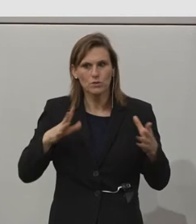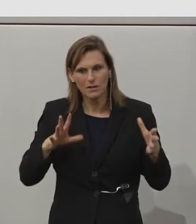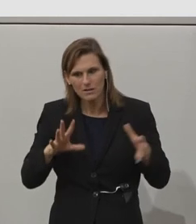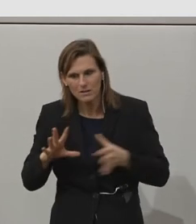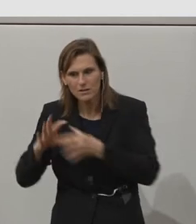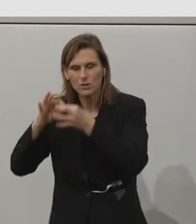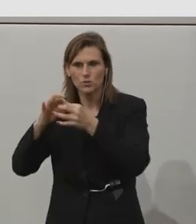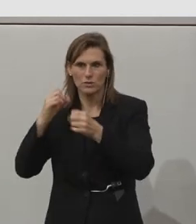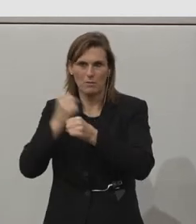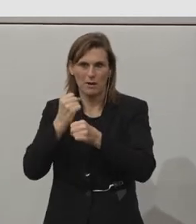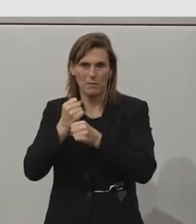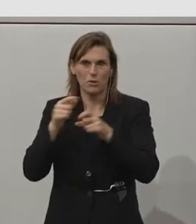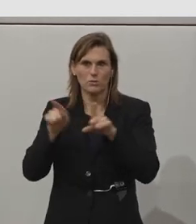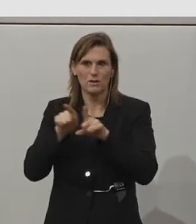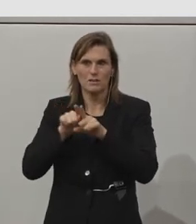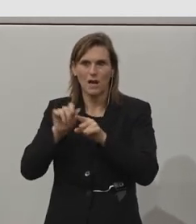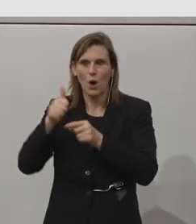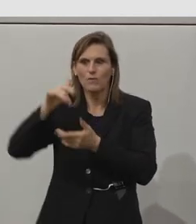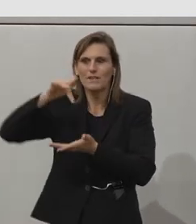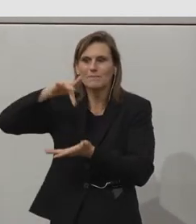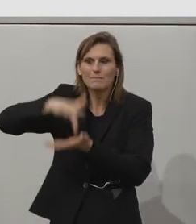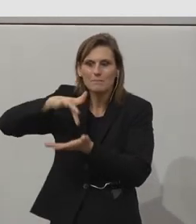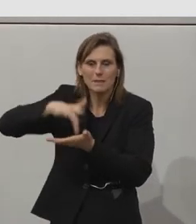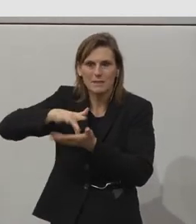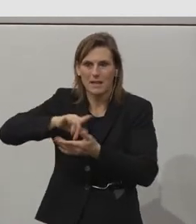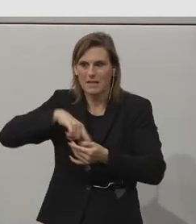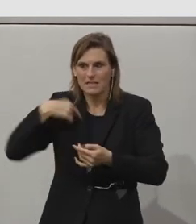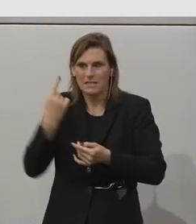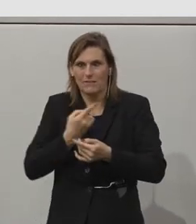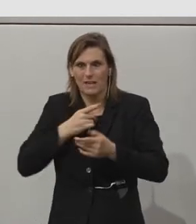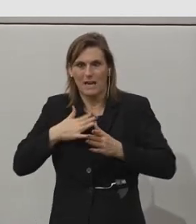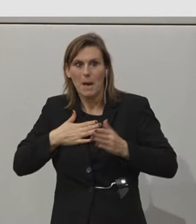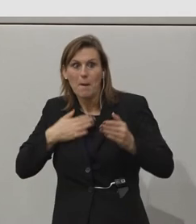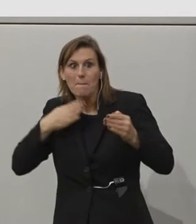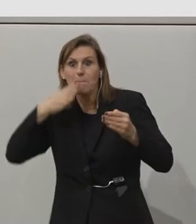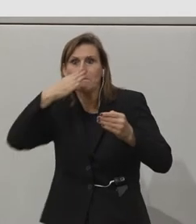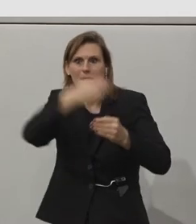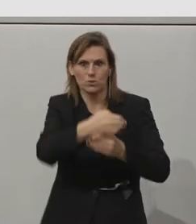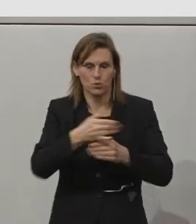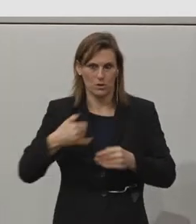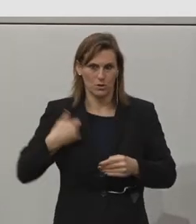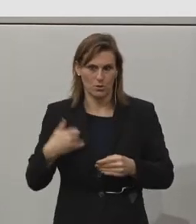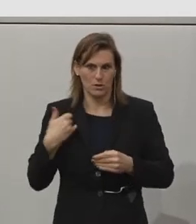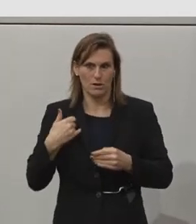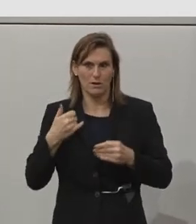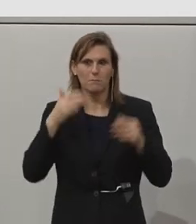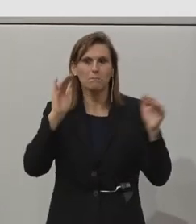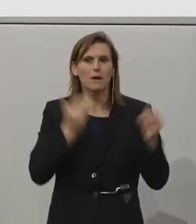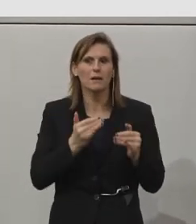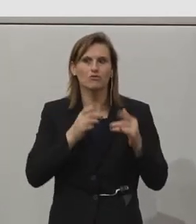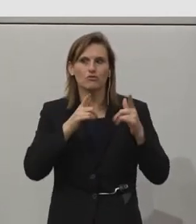einer der USBs des Projekts, dass wir zu den Jugendlichen kommen. Das ist vor allem für Jugendliche interessant, die aufgrund der eingeschränkten